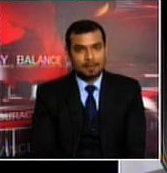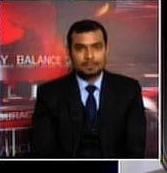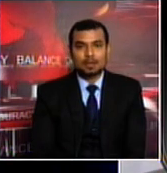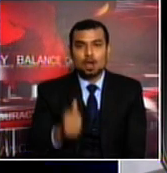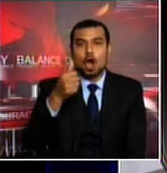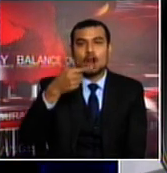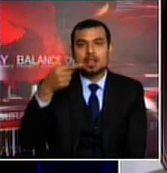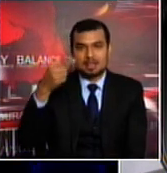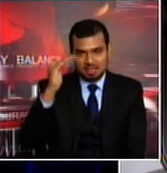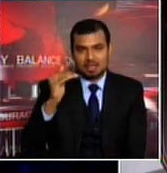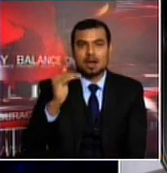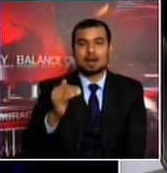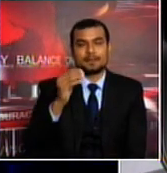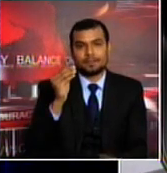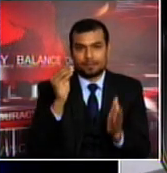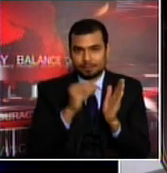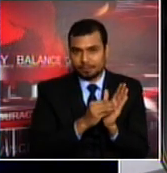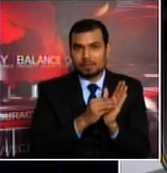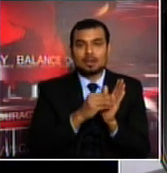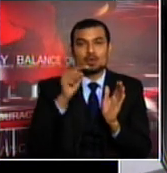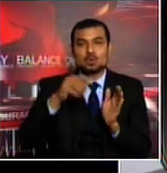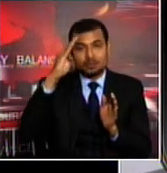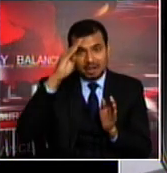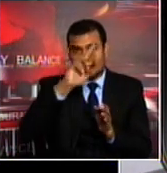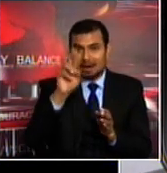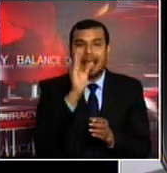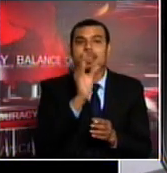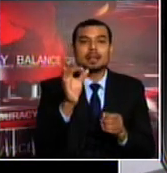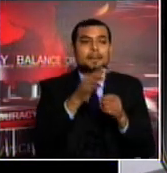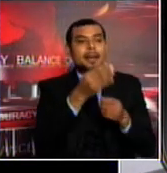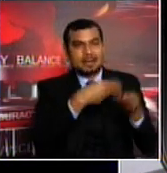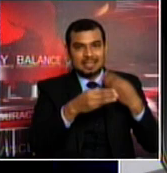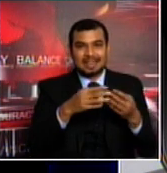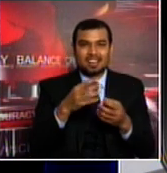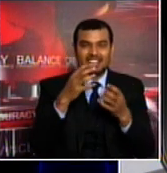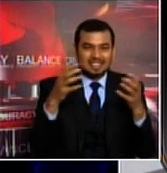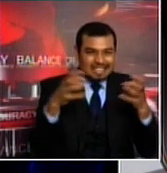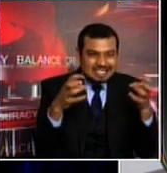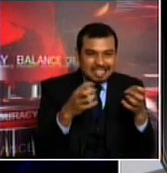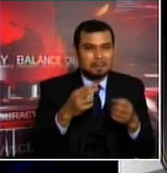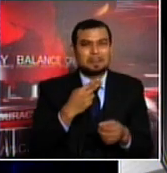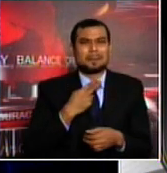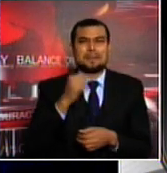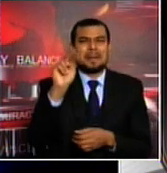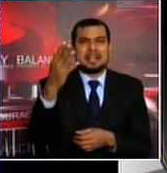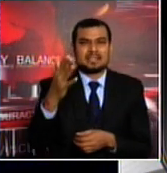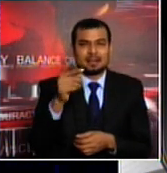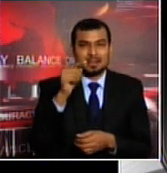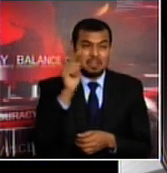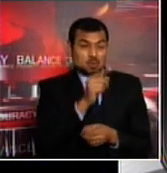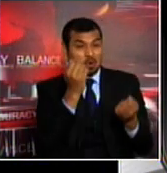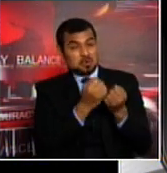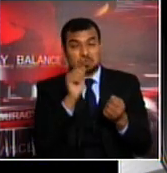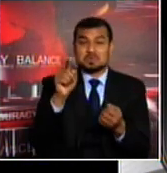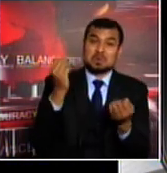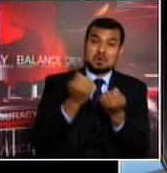अनन्त कोइराला टुटुवालमा पोस्ट गर्छन्, यो सरकार र यातायात व्यवसायीको ङ्यारङ्यार गुरगुर मन परिरहेको छैन, यसो गर्छु र उसो